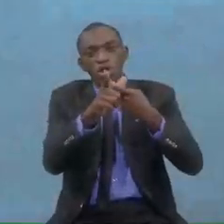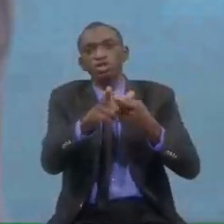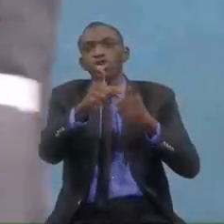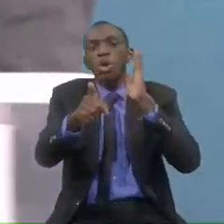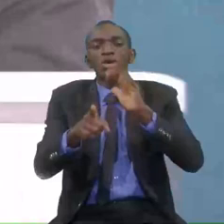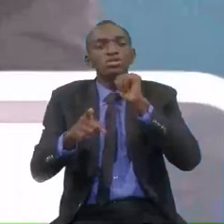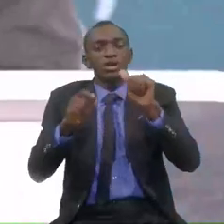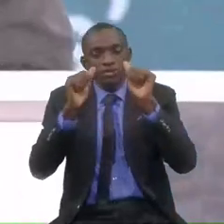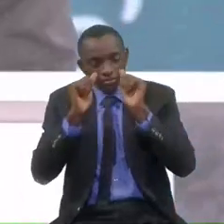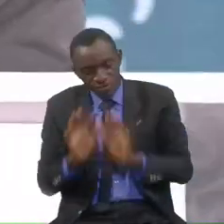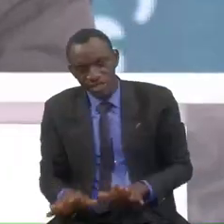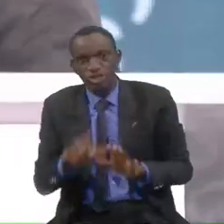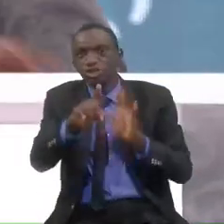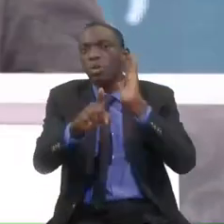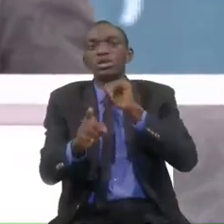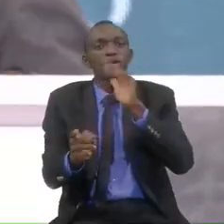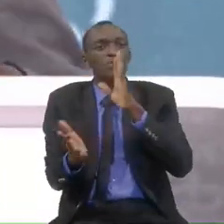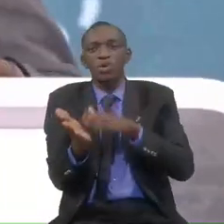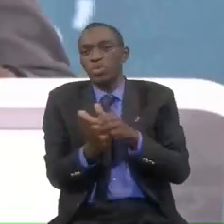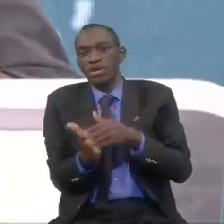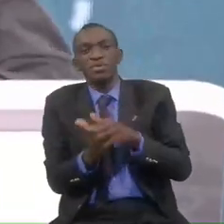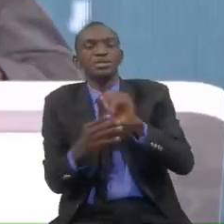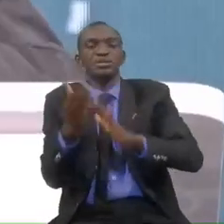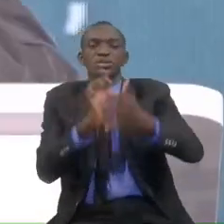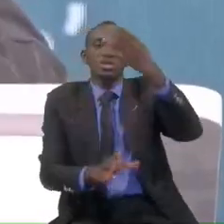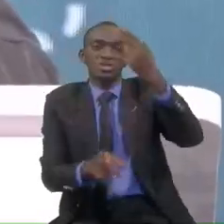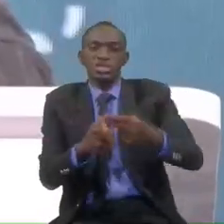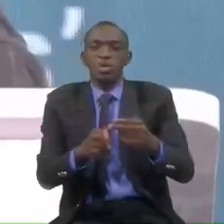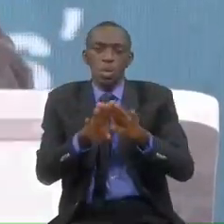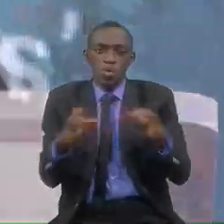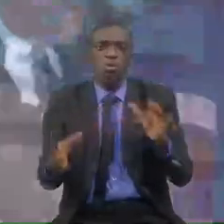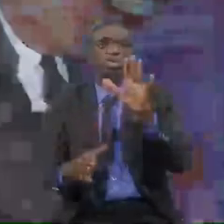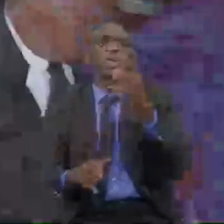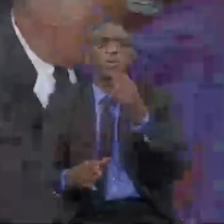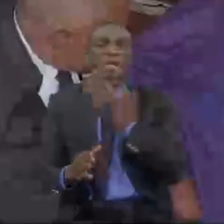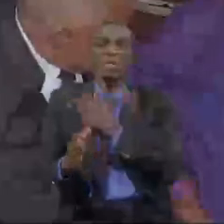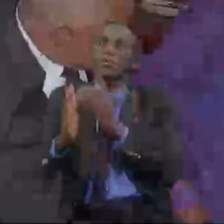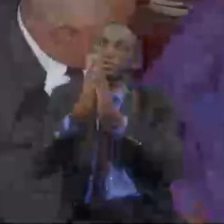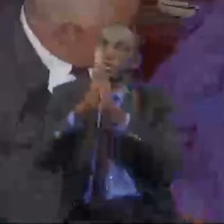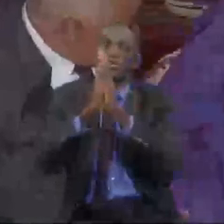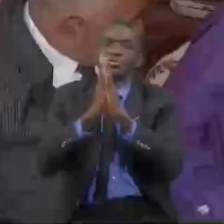épuisé, vous ne serez pas là. Ouvrez la bouche et parlez au Seigneur dans la prière.